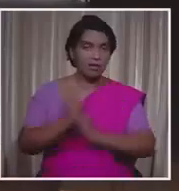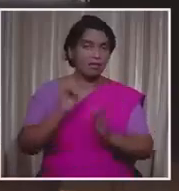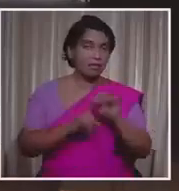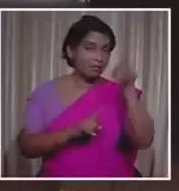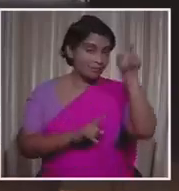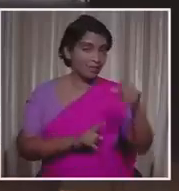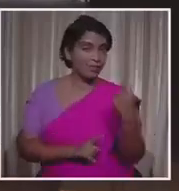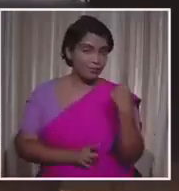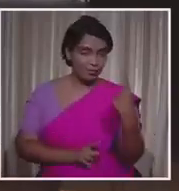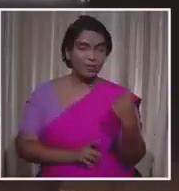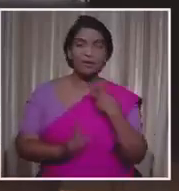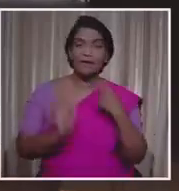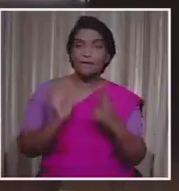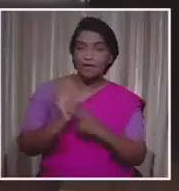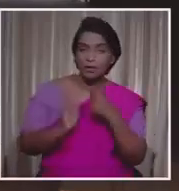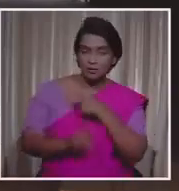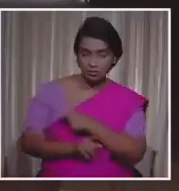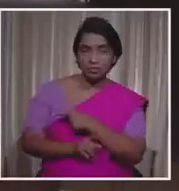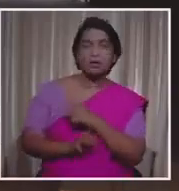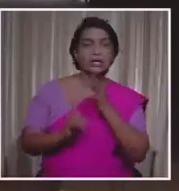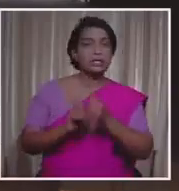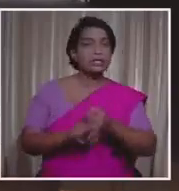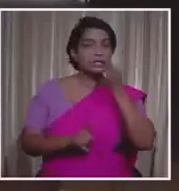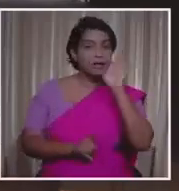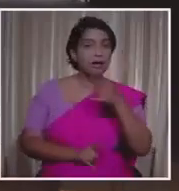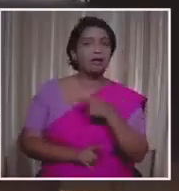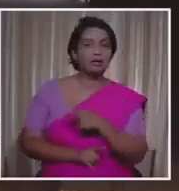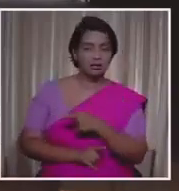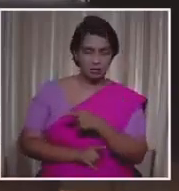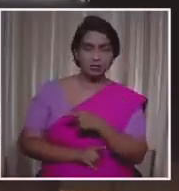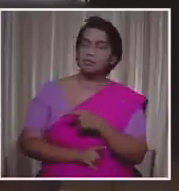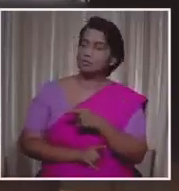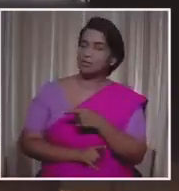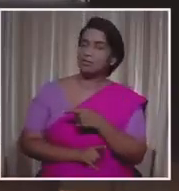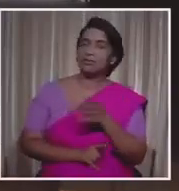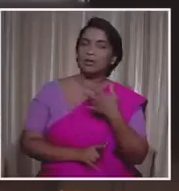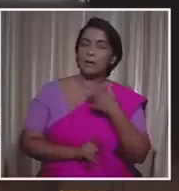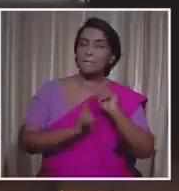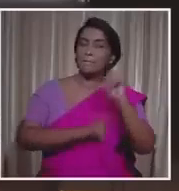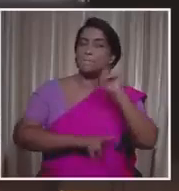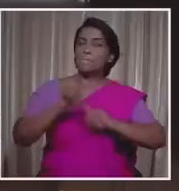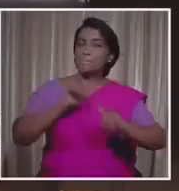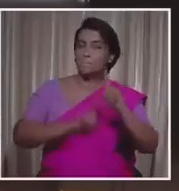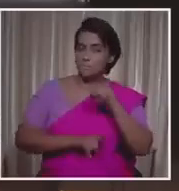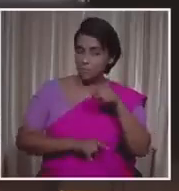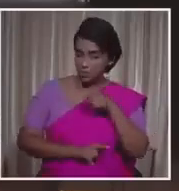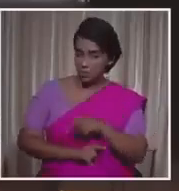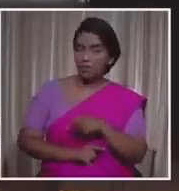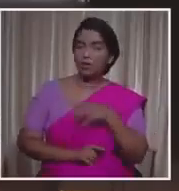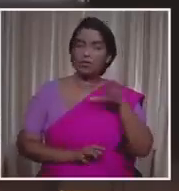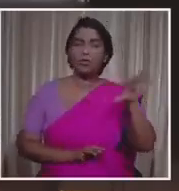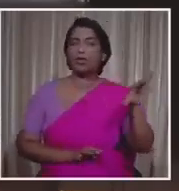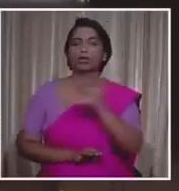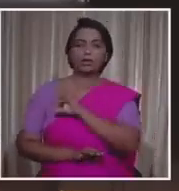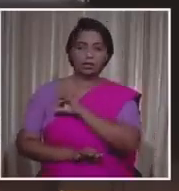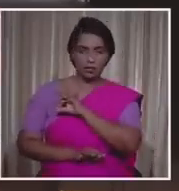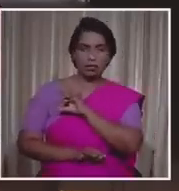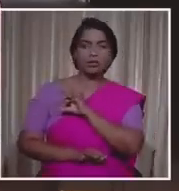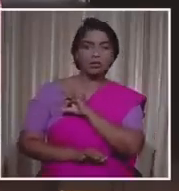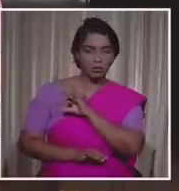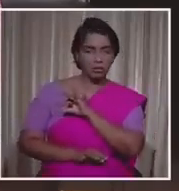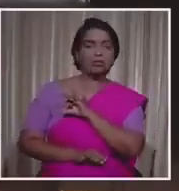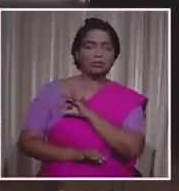මන්ත්‍රීවරයා පුරප්පාඩු වී තිබෙන ජනාධිපති ධූරය සඳහා පාර්ලිමේන්තුව විසින් තෝරාපත් කරගෙන